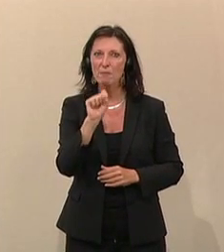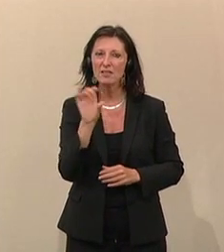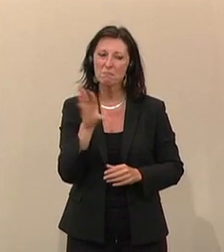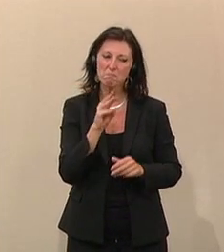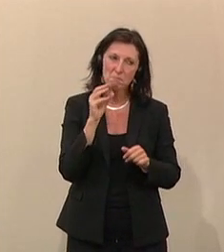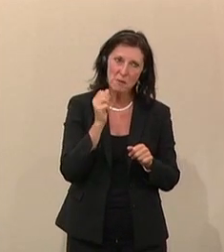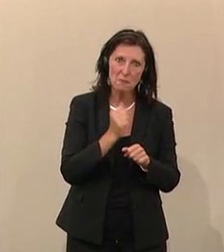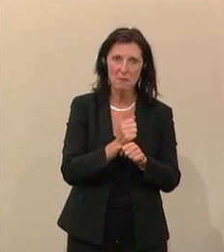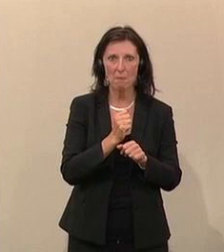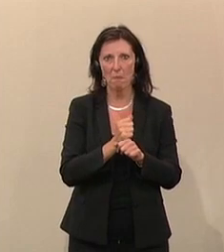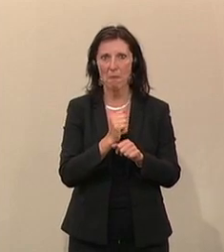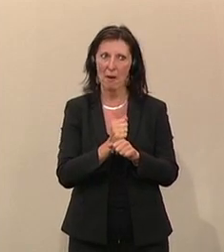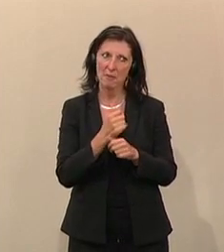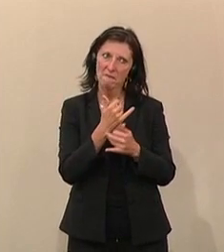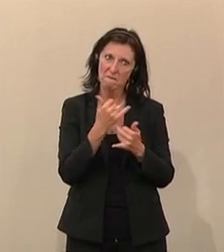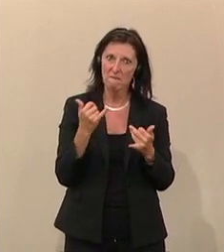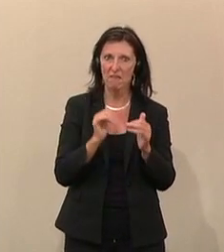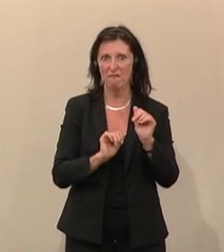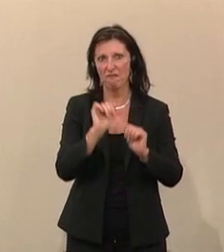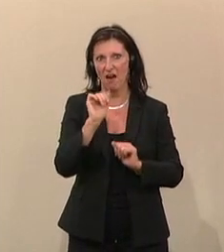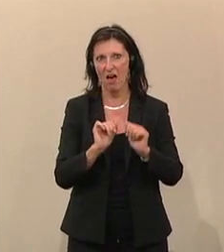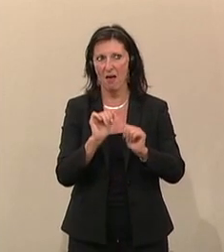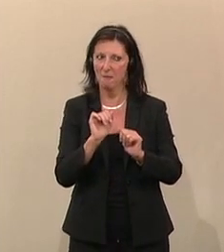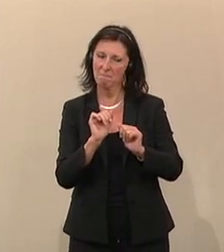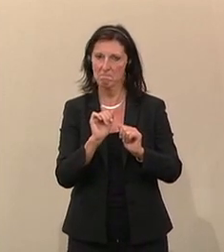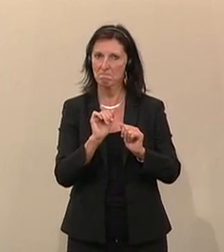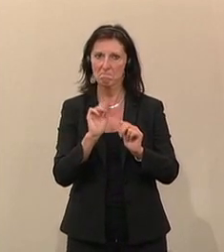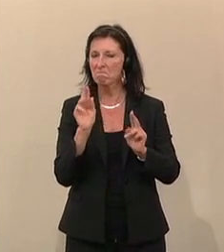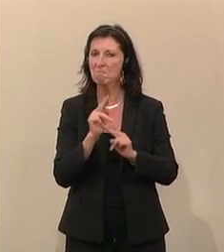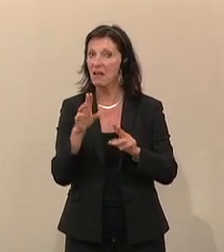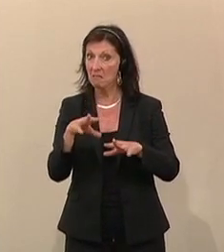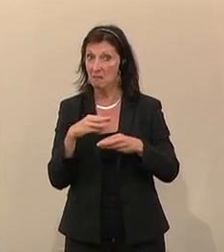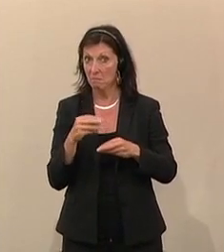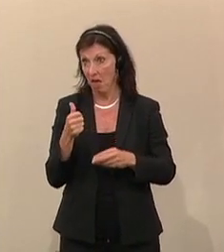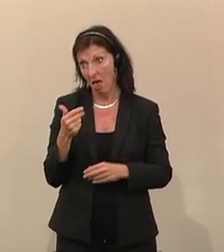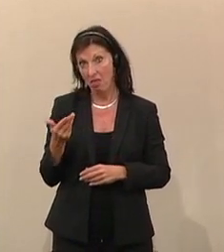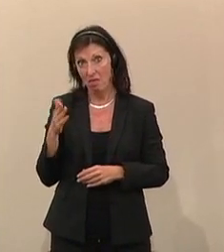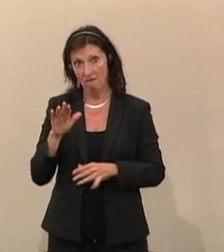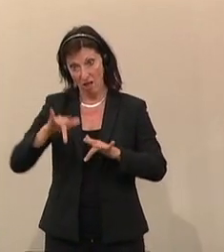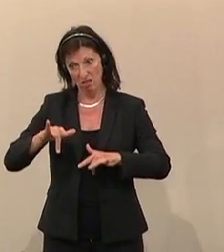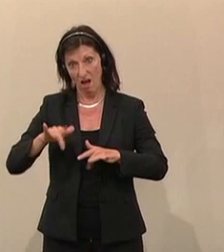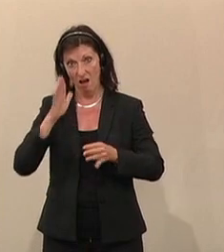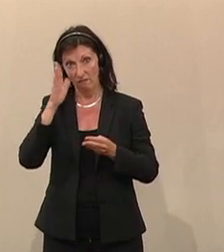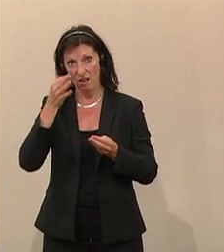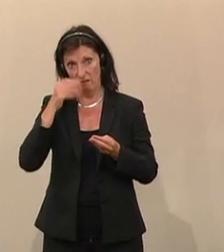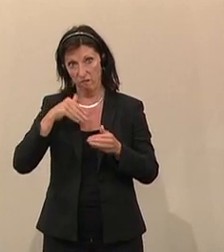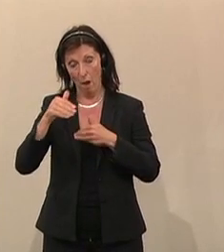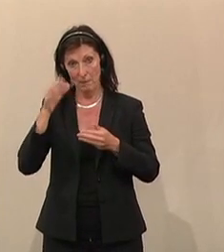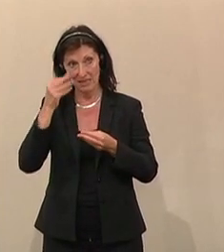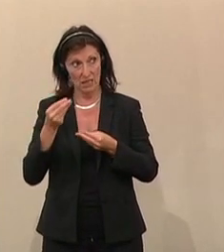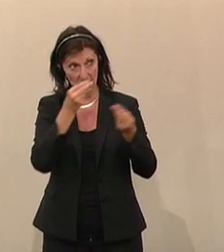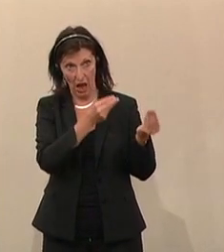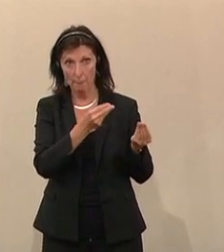oder die aussagen folgt eigentlich nicht mehr akzeptabel sind ich habe einen fall mit ich werde frau ministerin dann auch übergeben wo eine